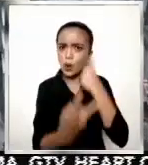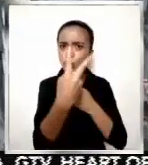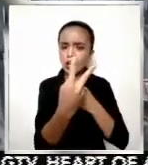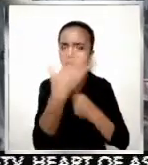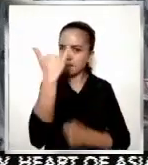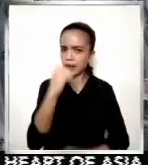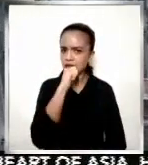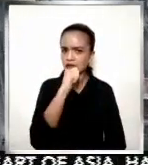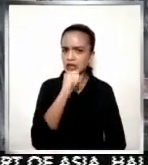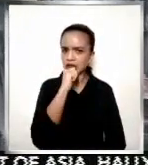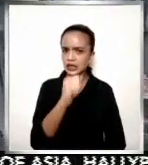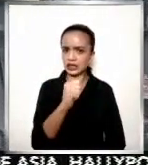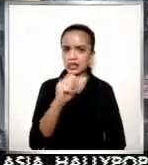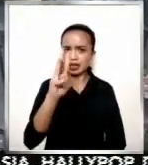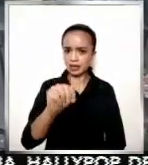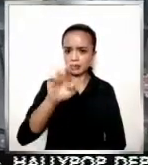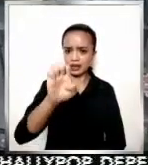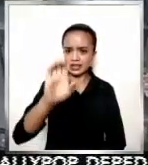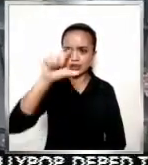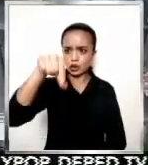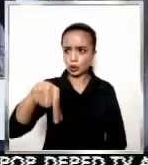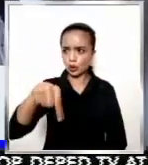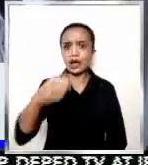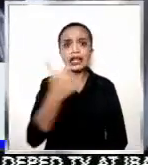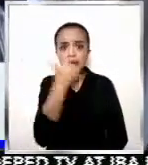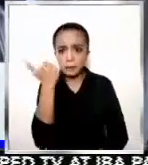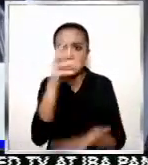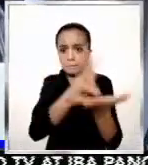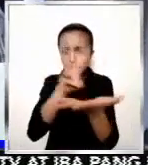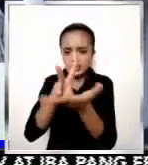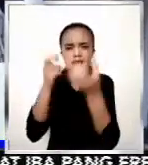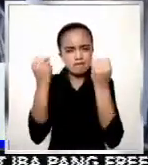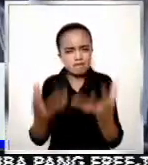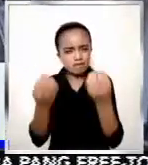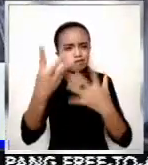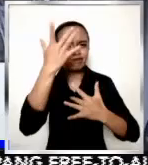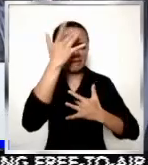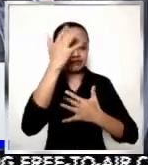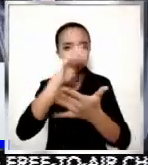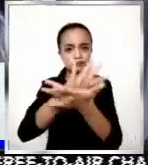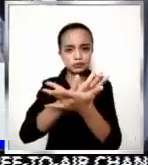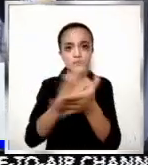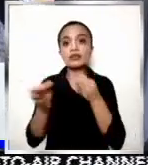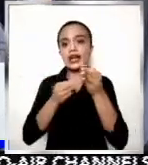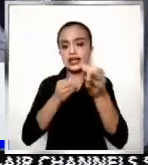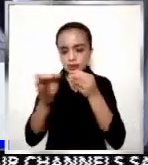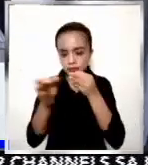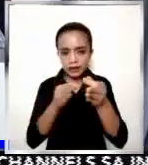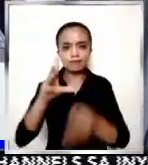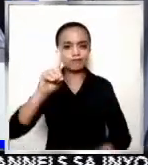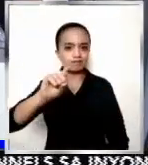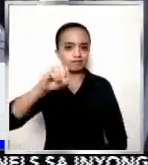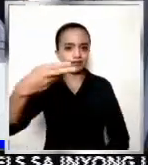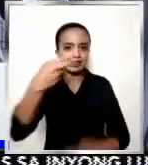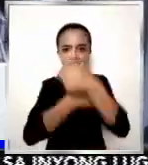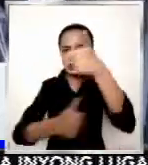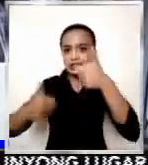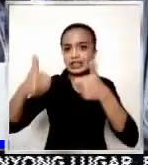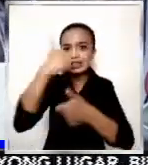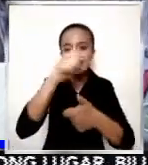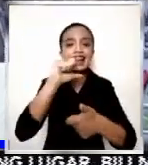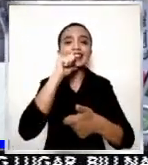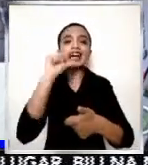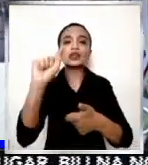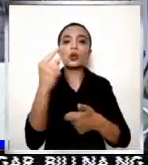ang mga lugar na may pinakamaraming kaso ng COVID? Paliwanag ni Health Secretary Francisco Duque III, hindi lamang aktibong kaso ng